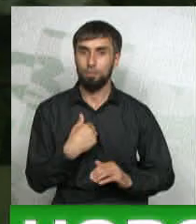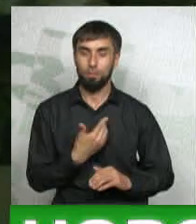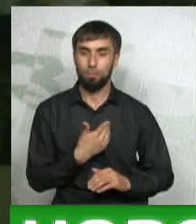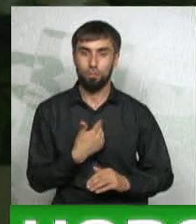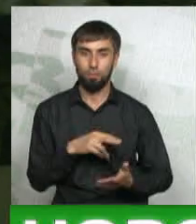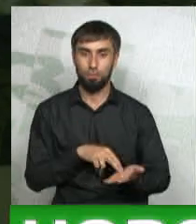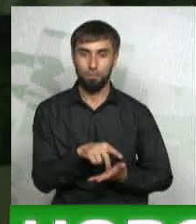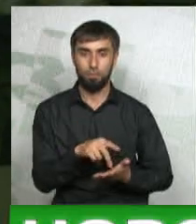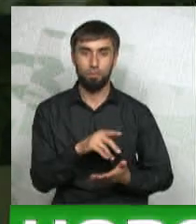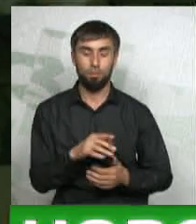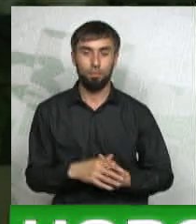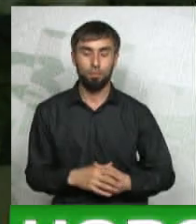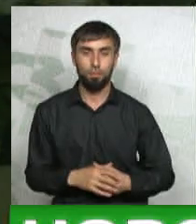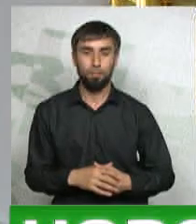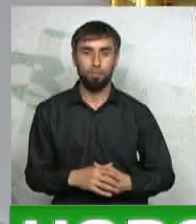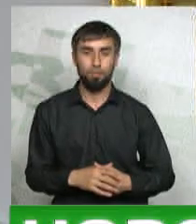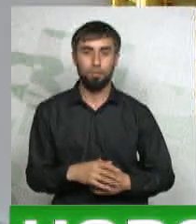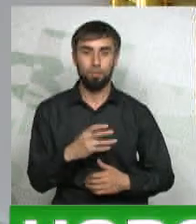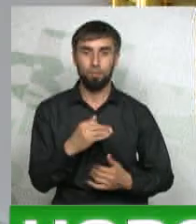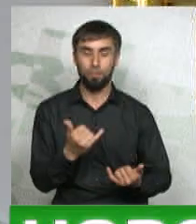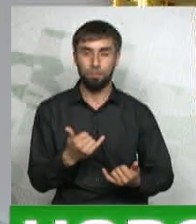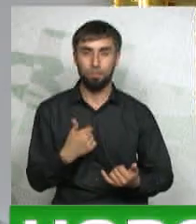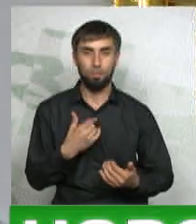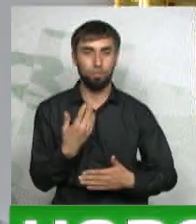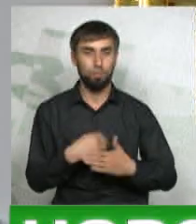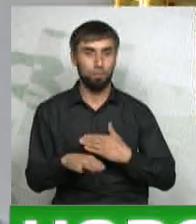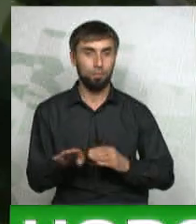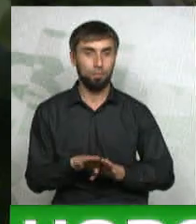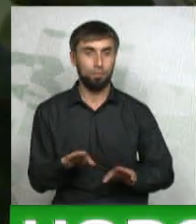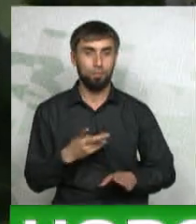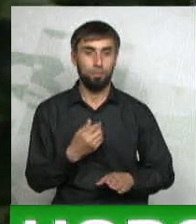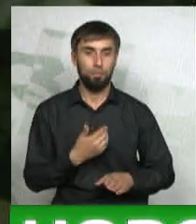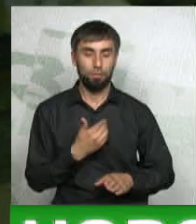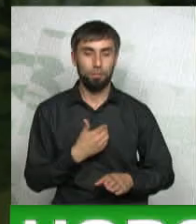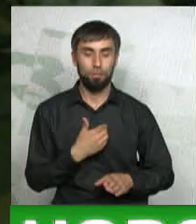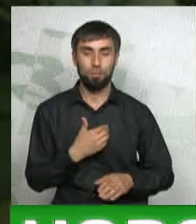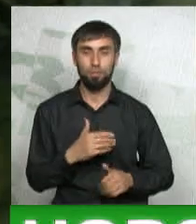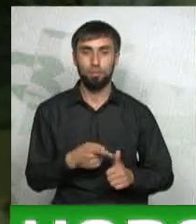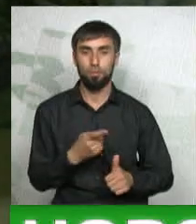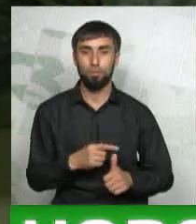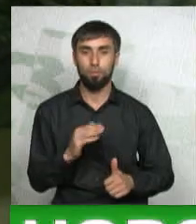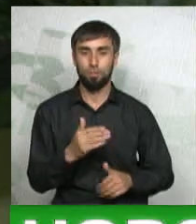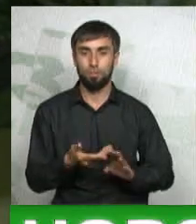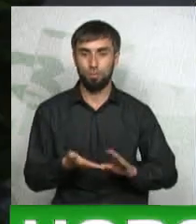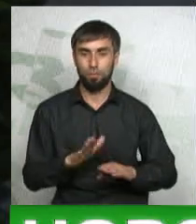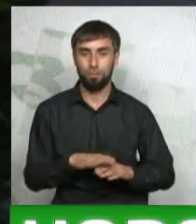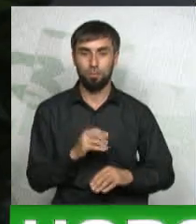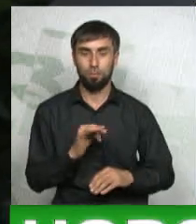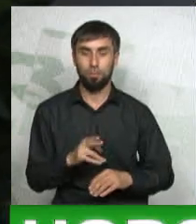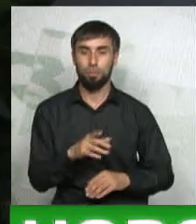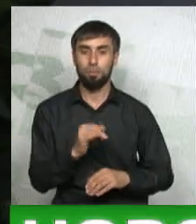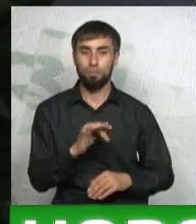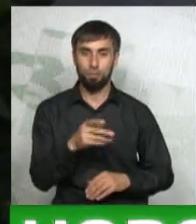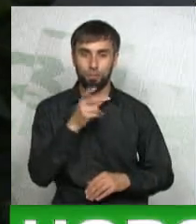сюда ходить, но теперь выходить не хочу. Прощаться с садиком тяжело. А по